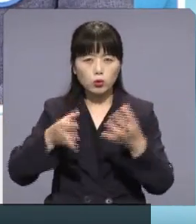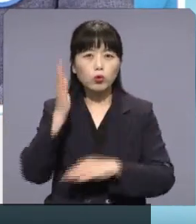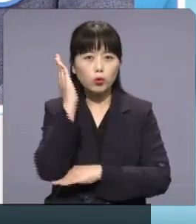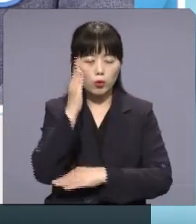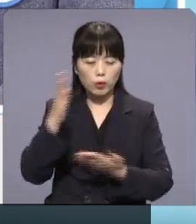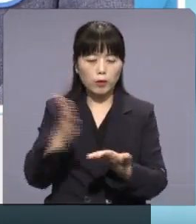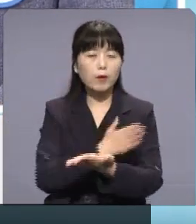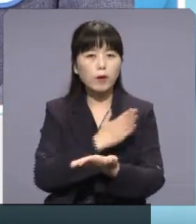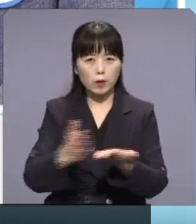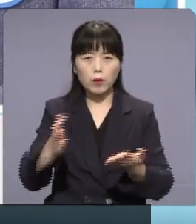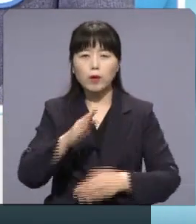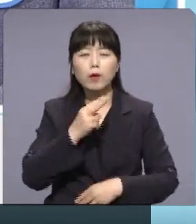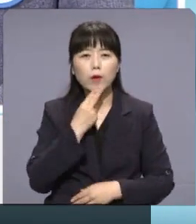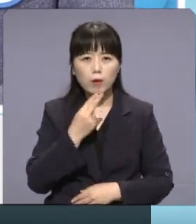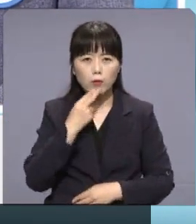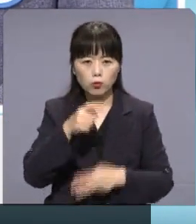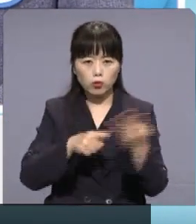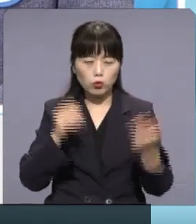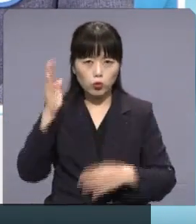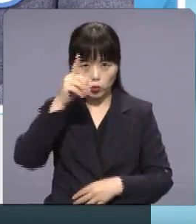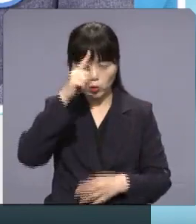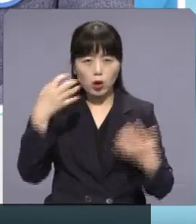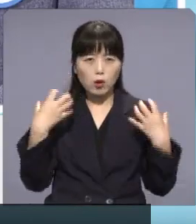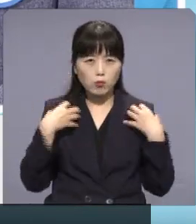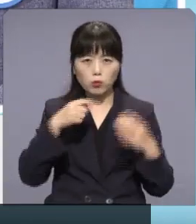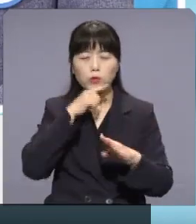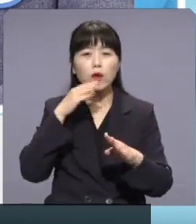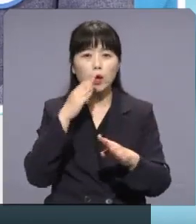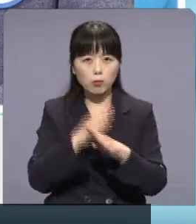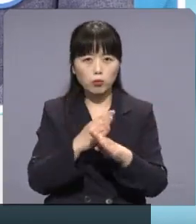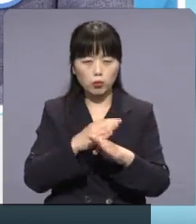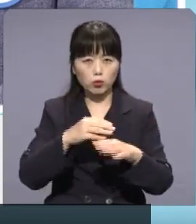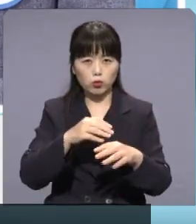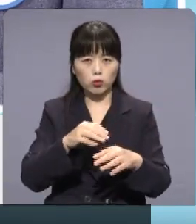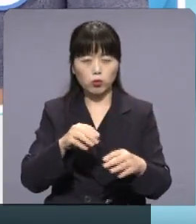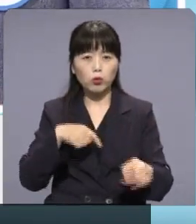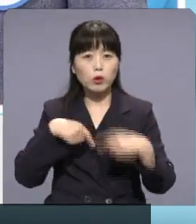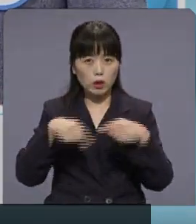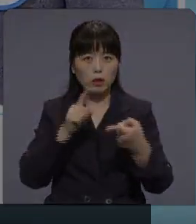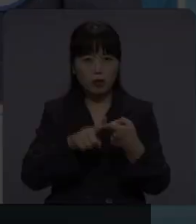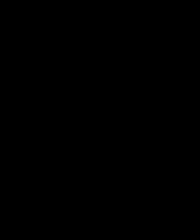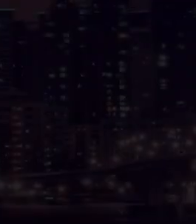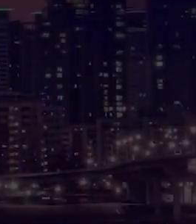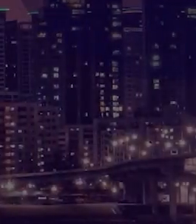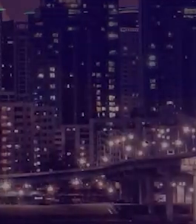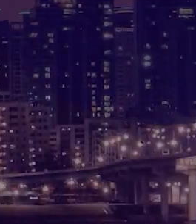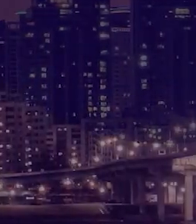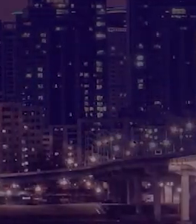그리고 윤석열 정권이 대북 정책을 제대로 잘 수립할 수가 있다라고 말씀드립니다.